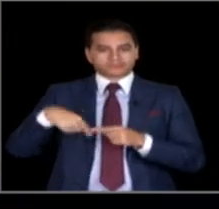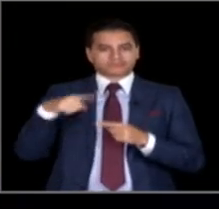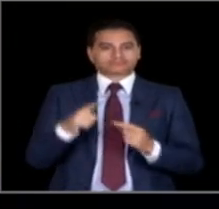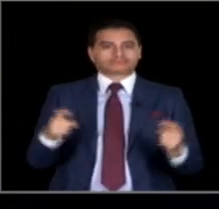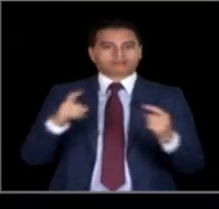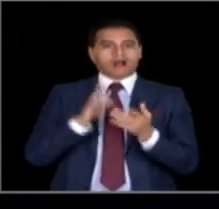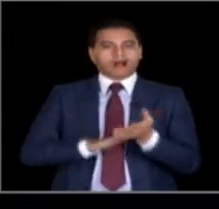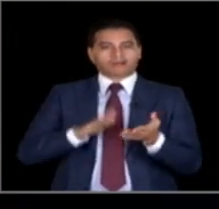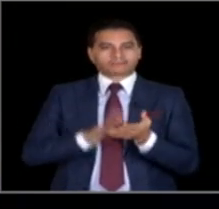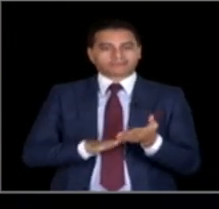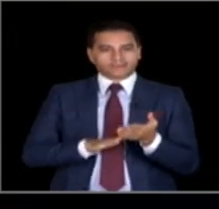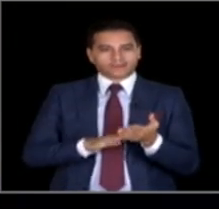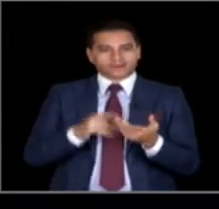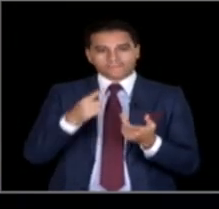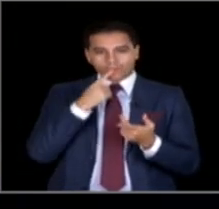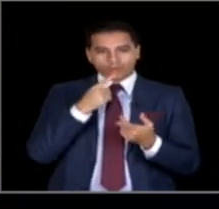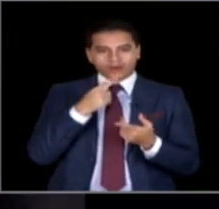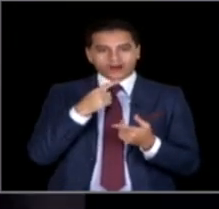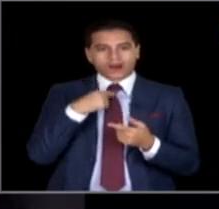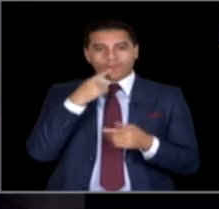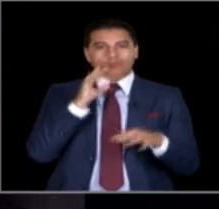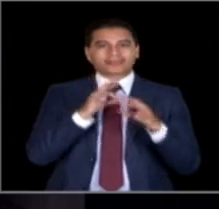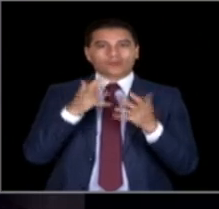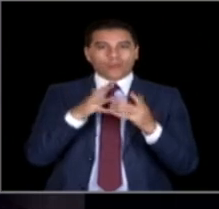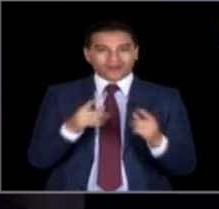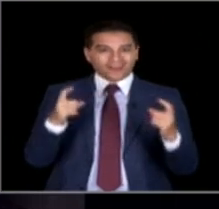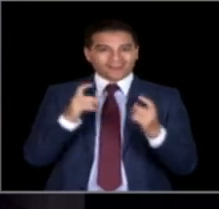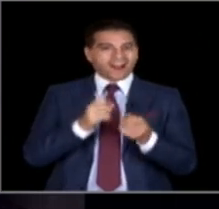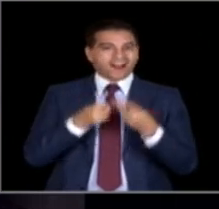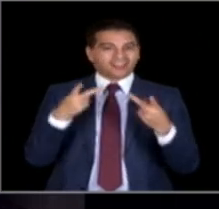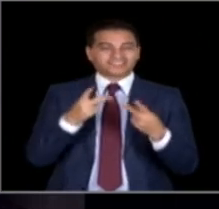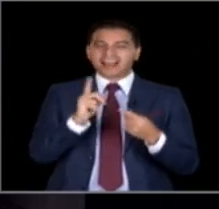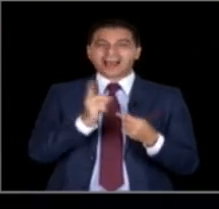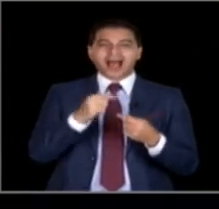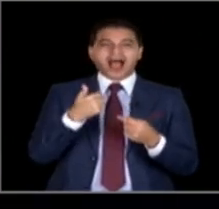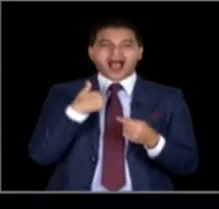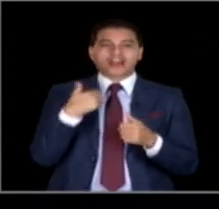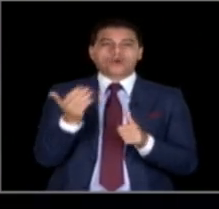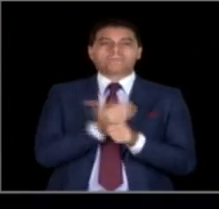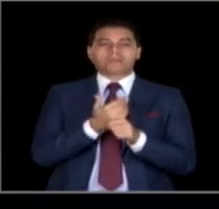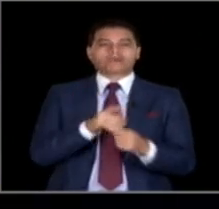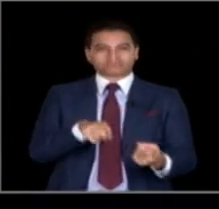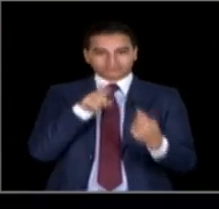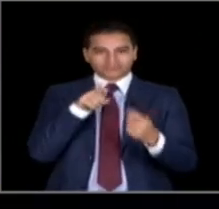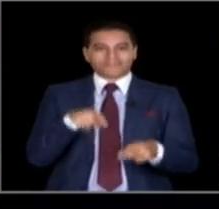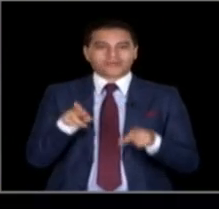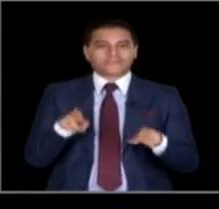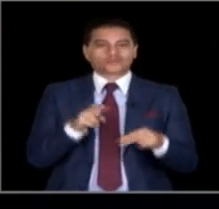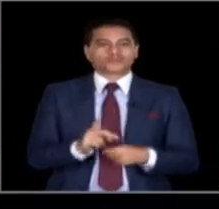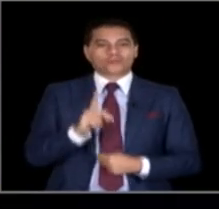كلاسيكو مين؟ الدوري الاسباني خلص. قال لي لا، ده انا وايمان ضد بعض في موسم